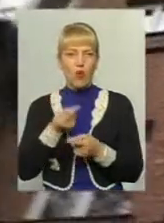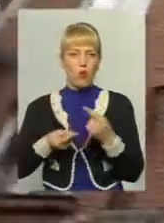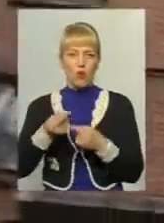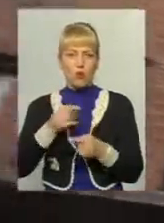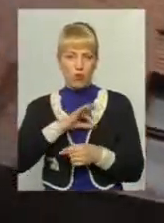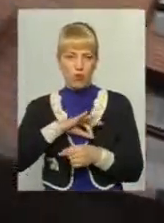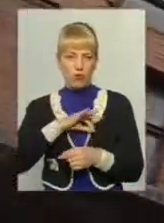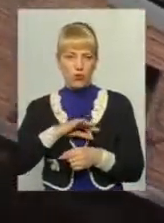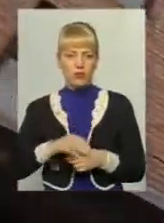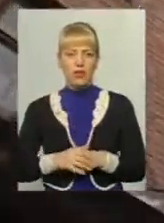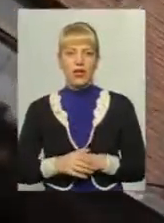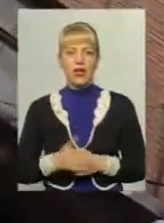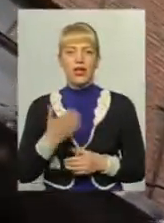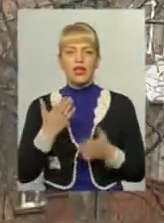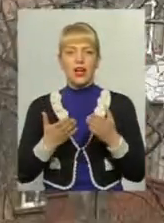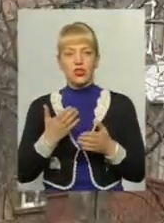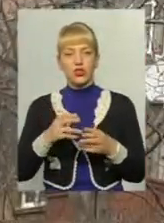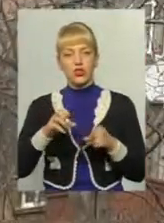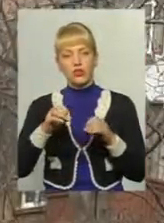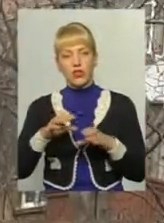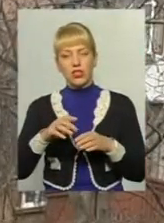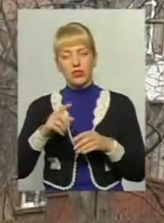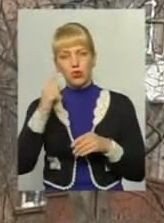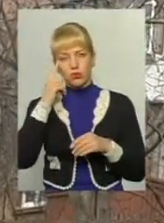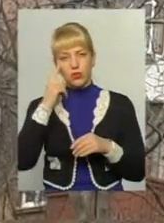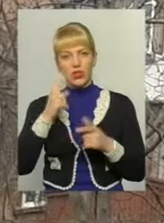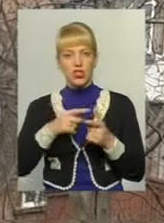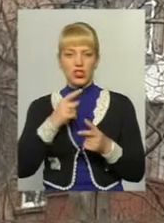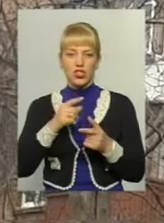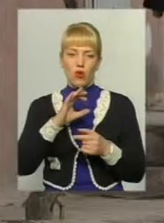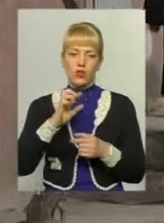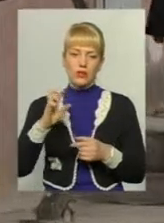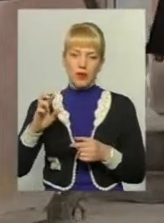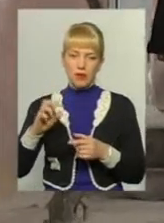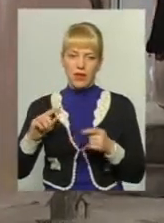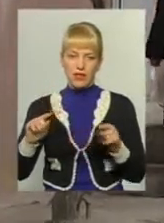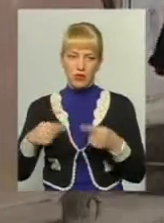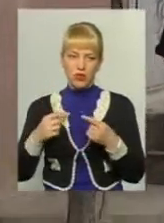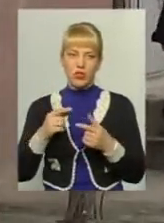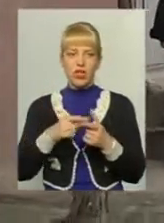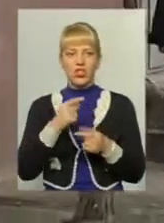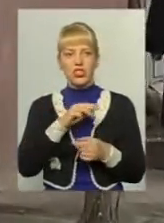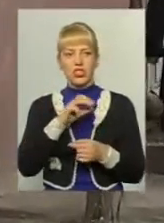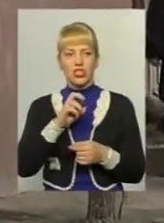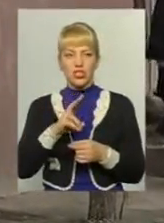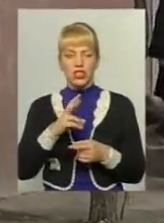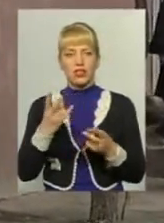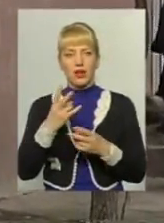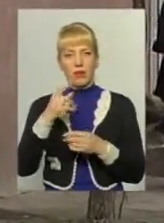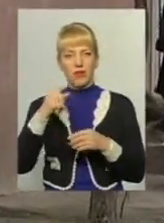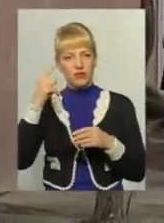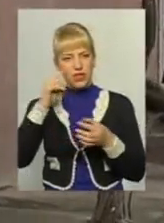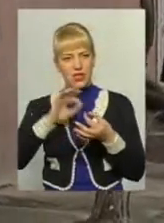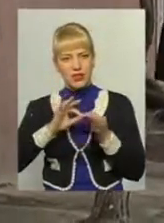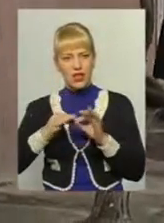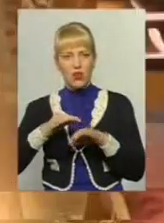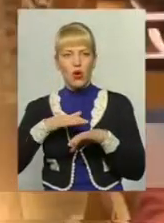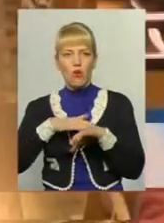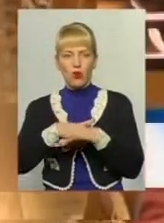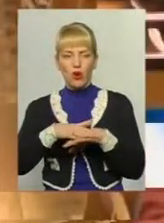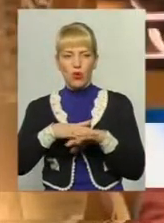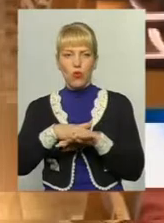є проблема в ЖЕКах і чому є необхідність в реформуванні? Тому що ЖКГ